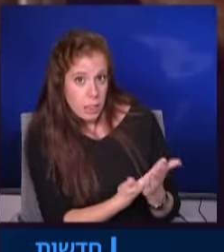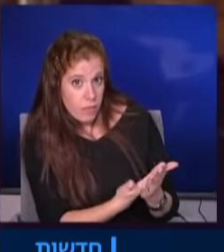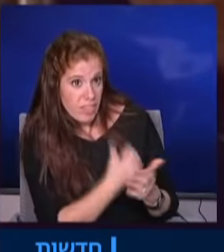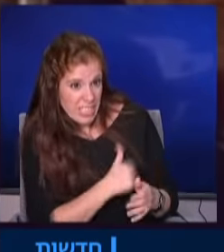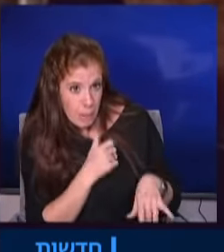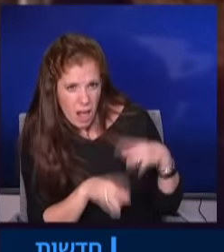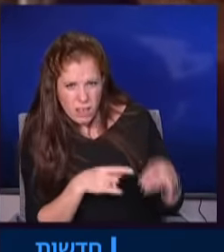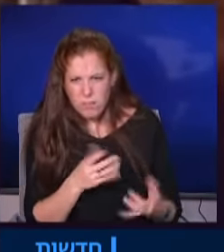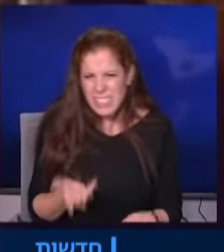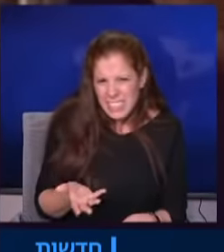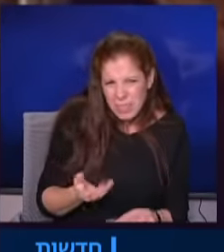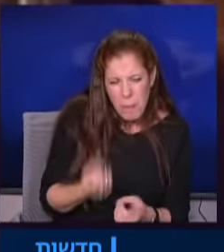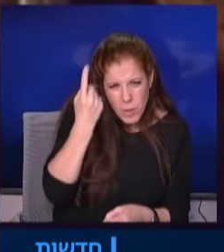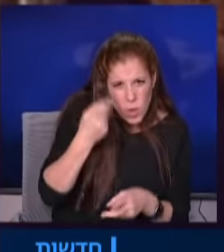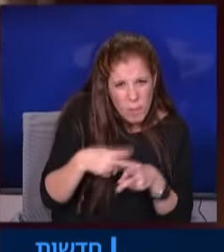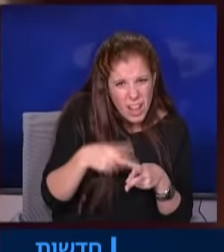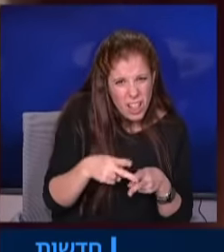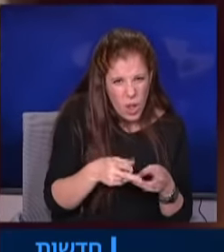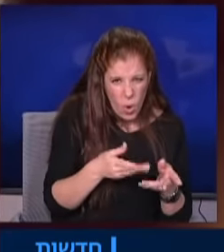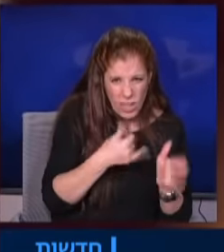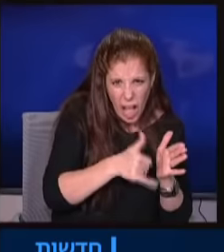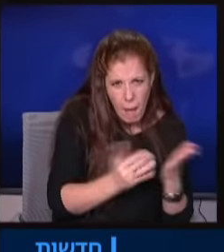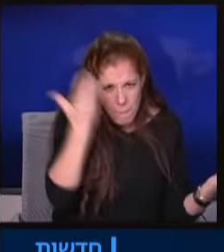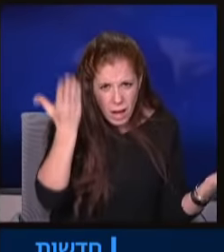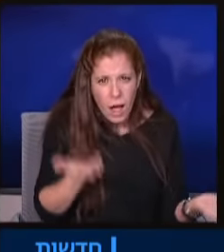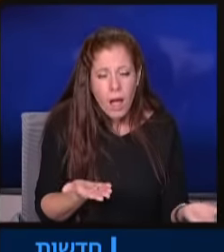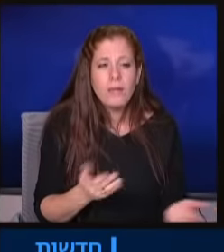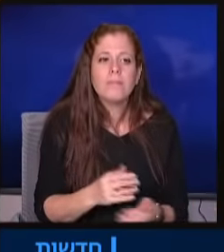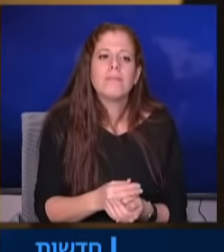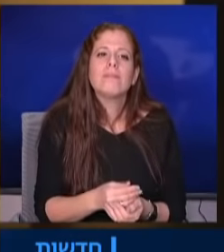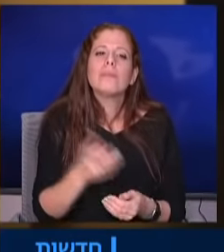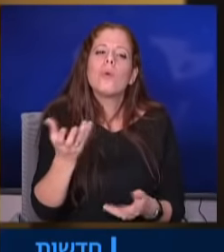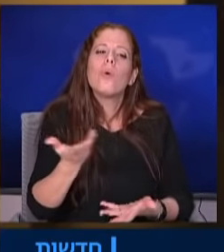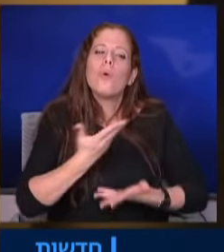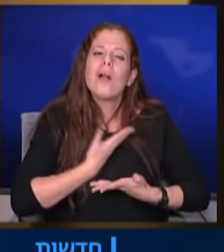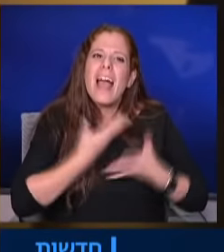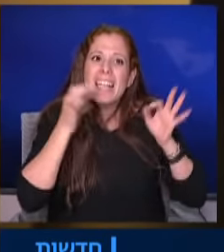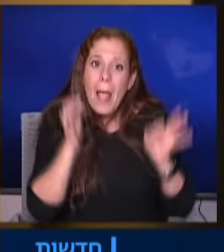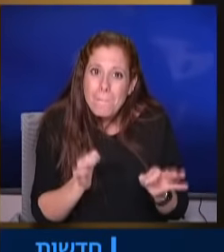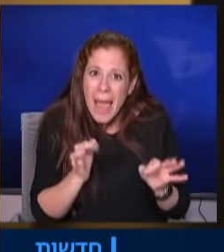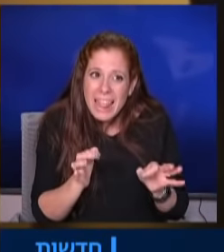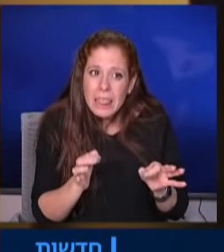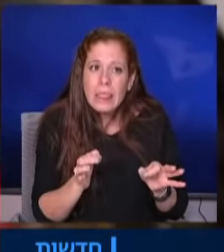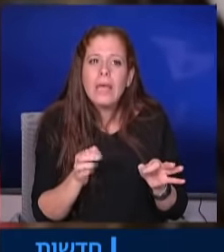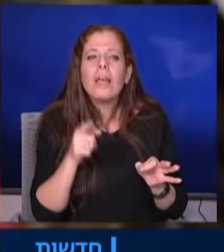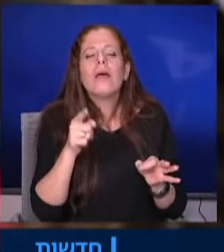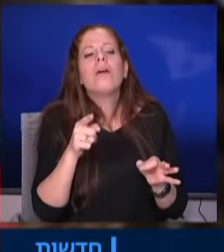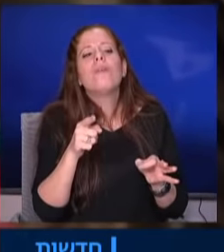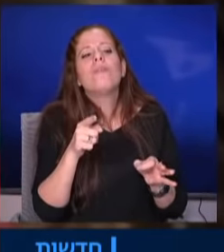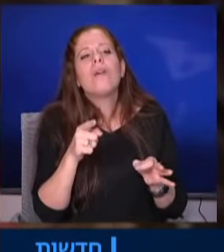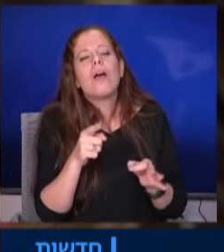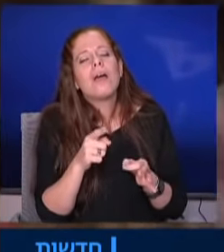יחסה, ללכותך? זי, למה, מה קרה? הוא לקח את האמת וזרק עליה צבעים של